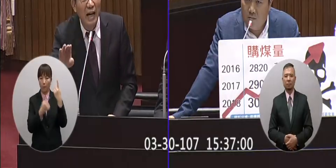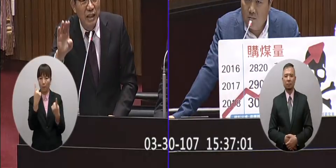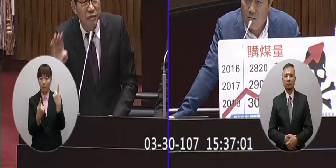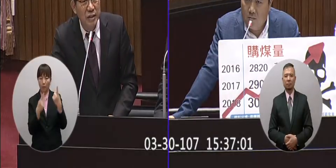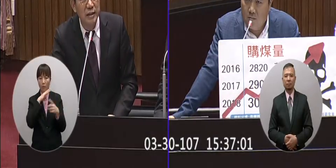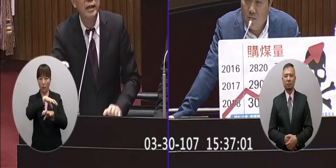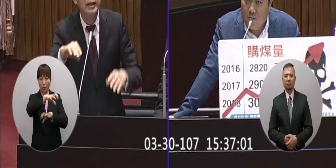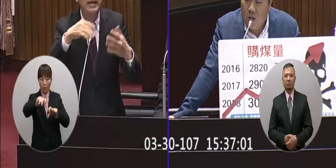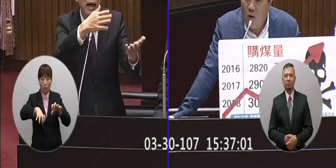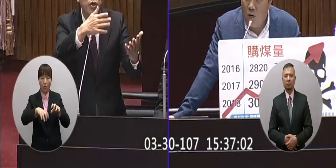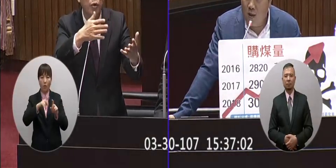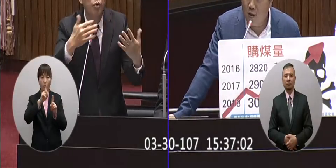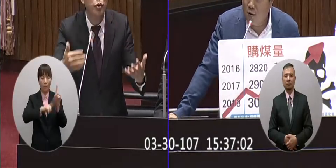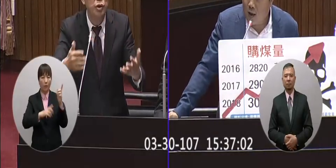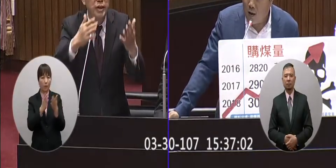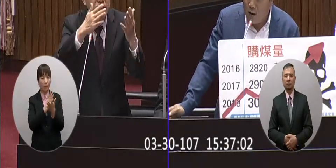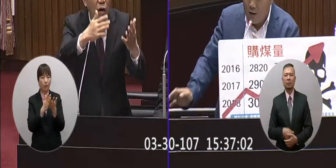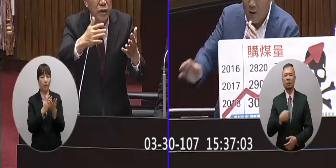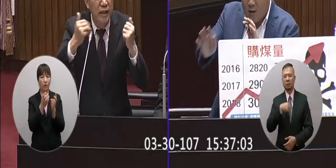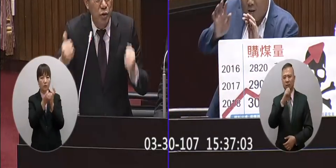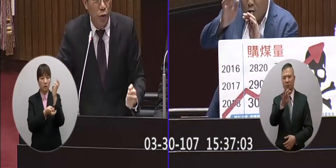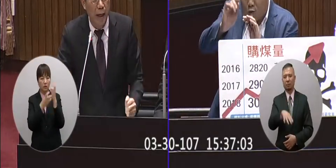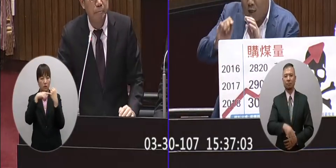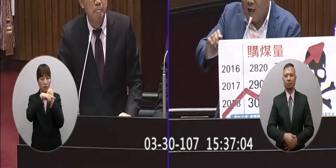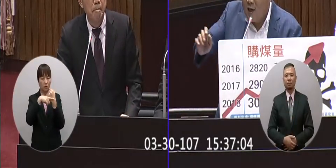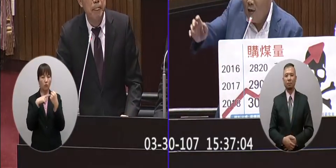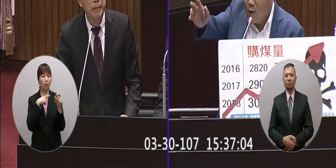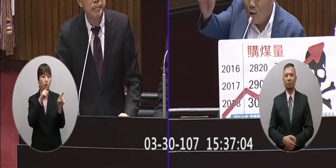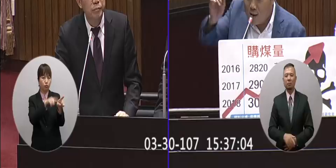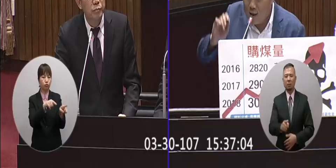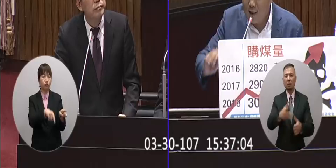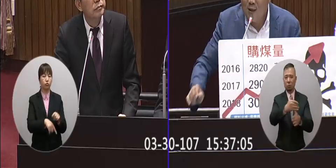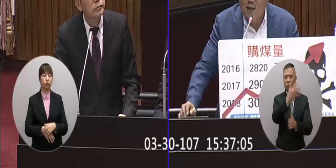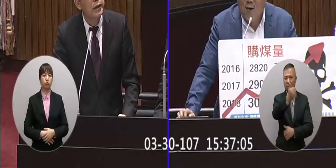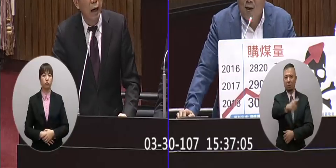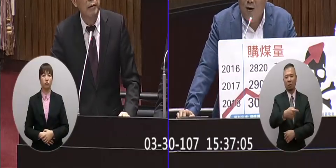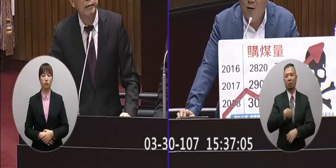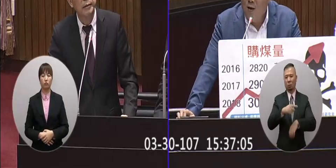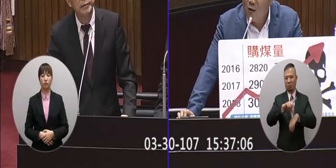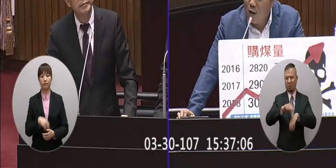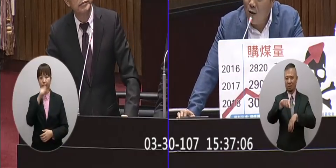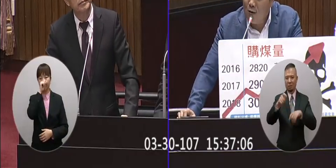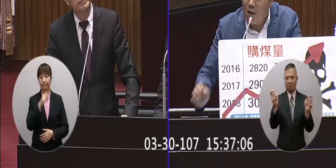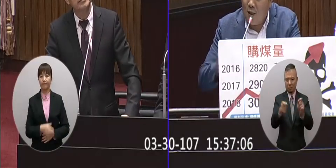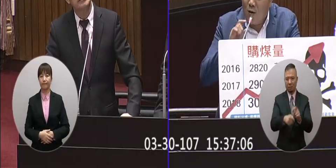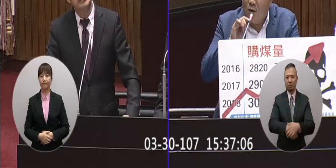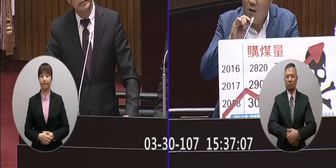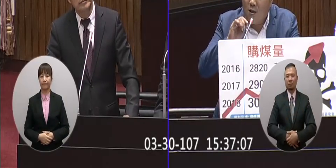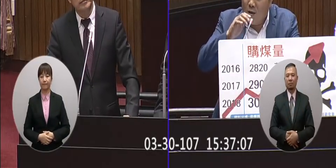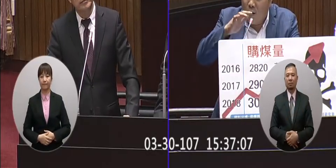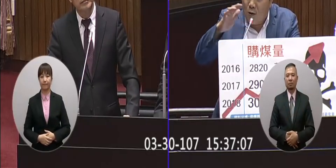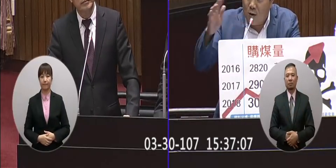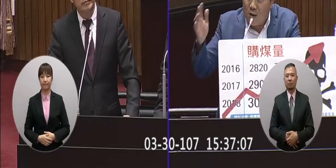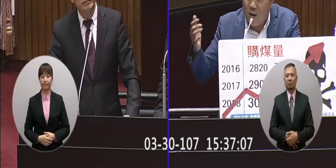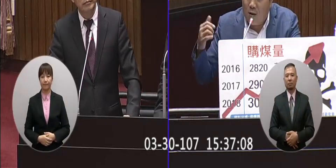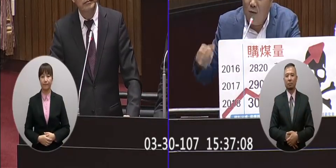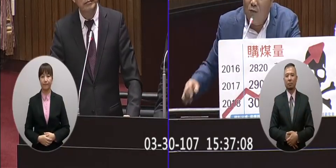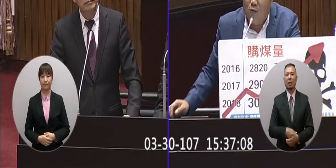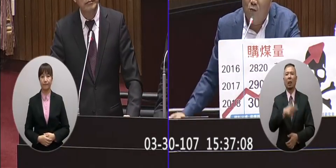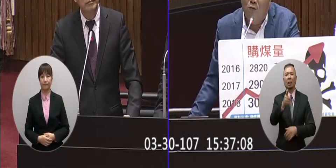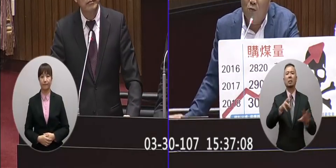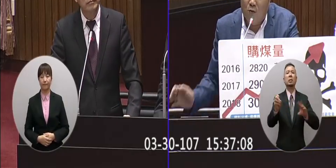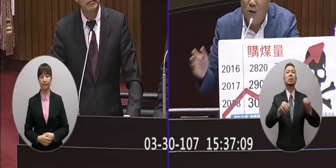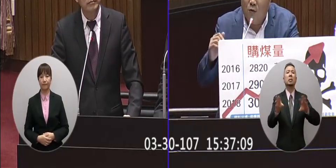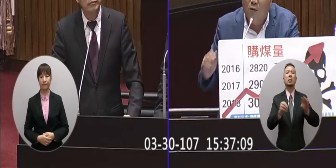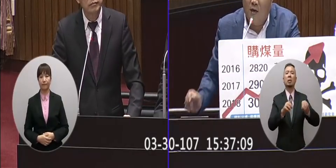环境差异的分析。 我跟你说了， 叫这里走了。 组长，我的时间很少， 所以讲，你有很多的资料可